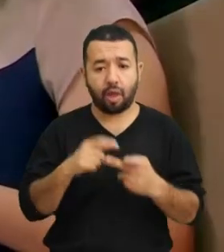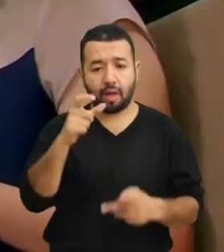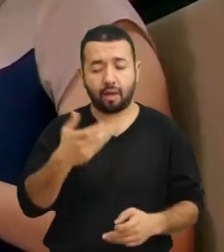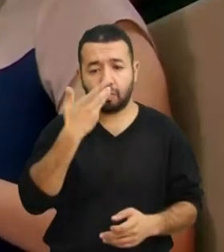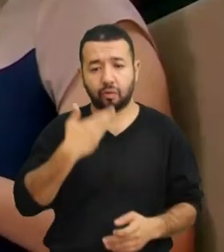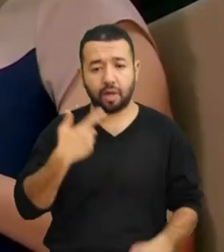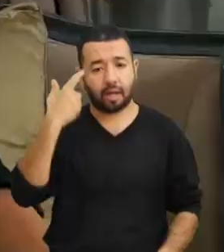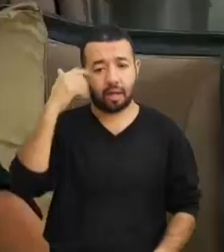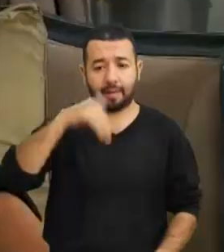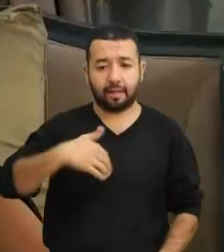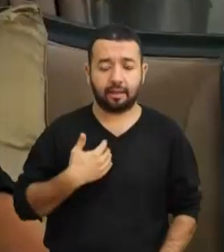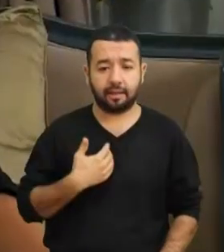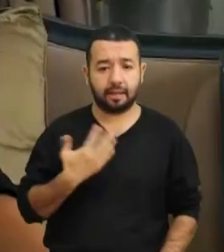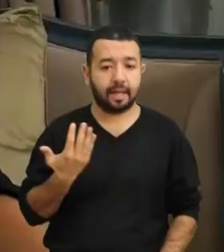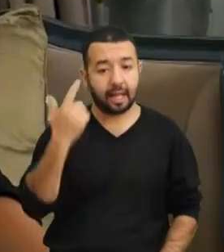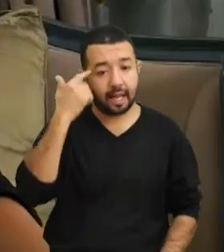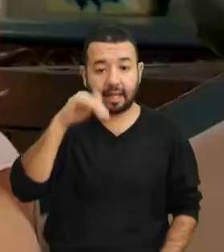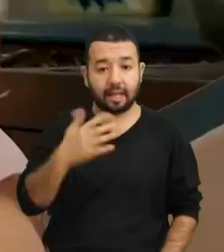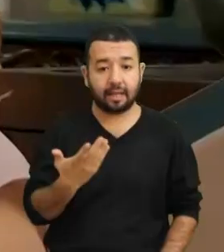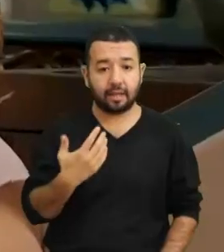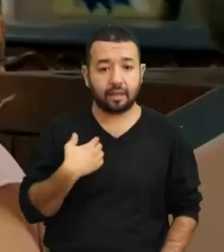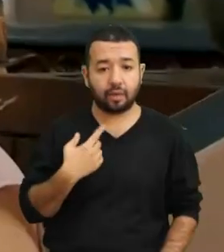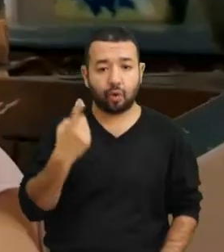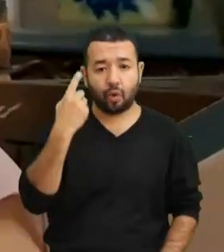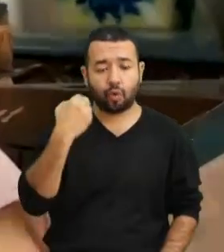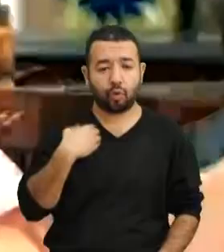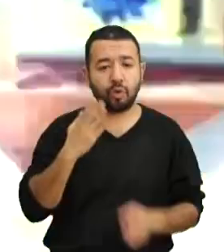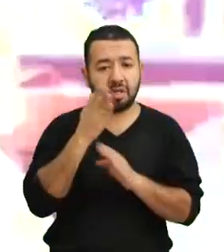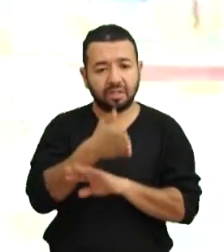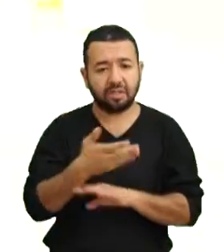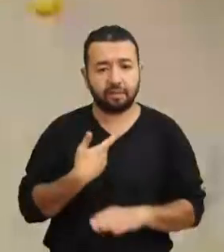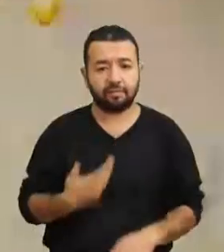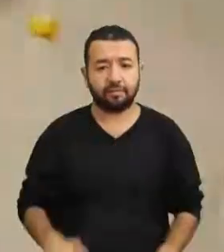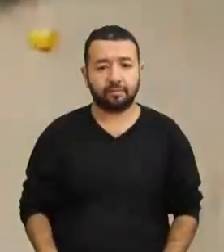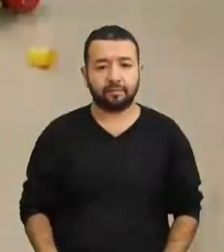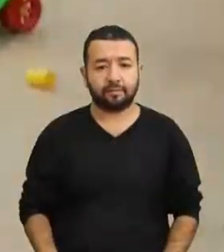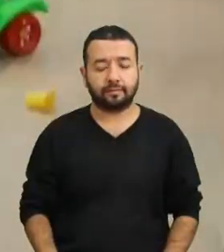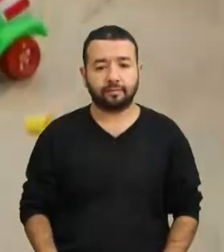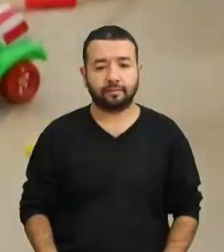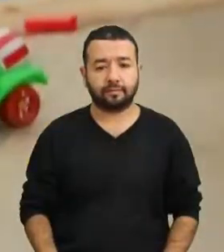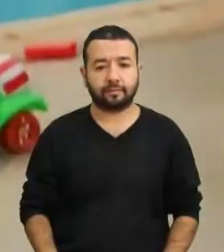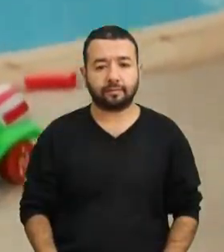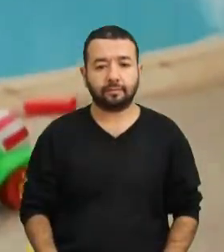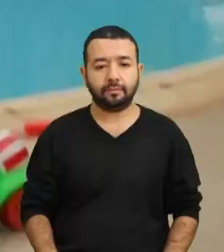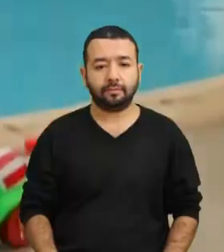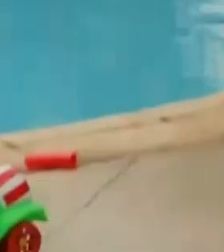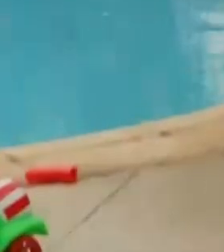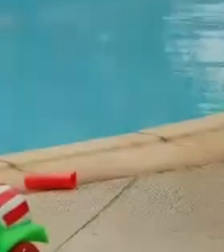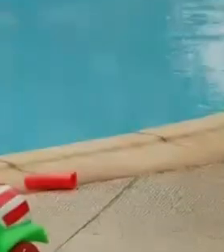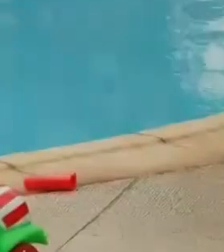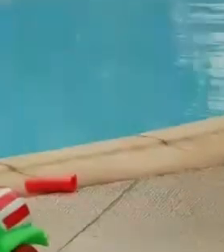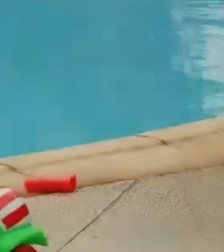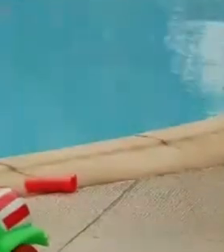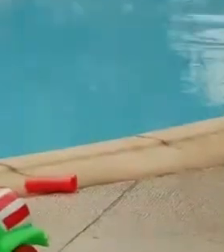söyleyince aklıma geldi. Ne geldi? Dün verandaya çıktım. Geçmiş. Biricik havuz kenarında Mahmut Kemal'in